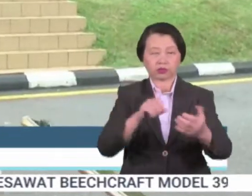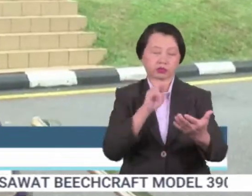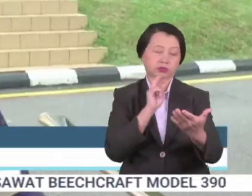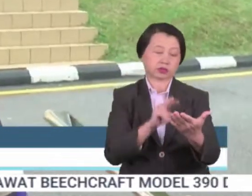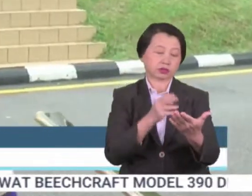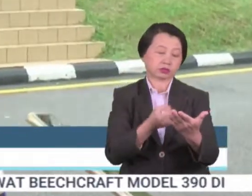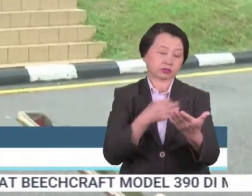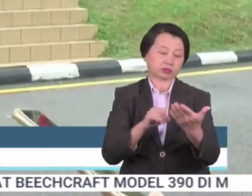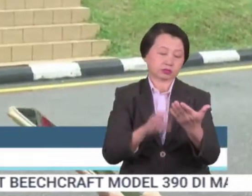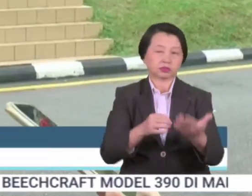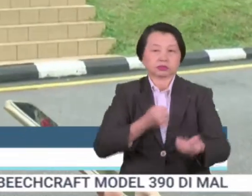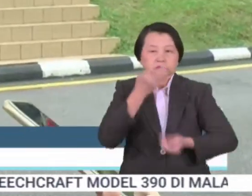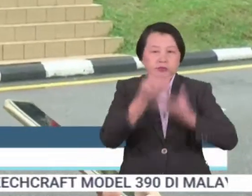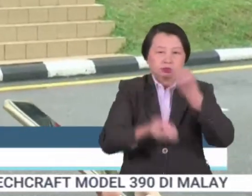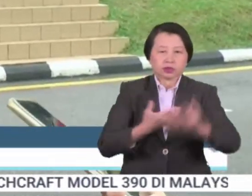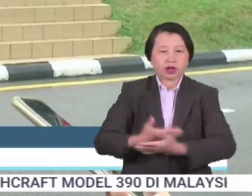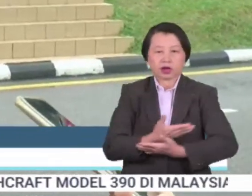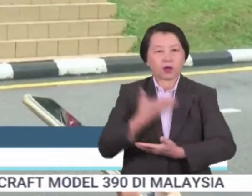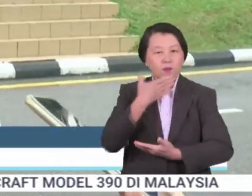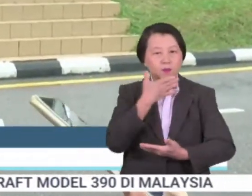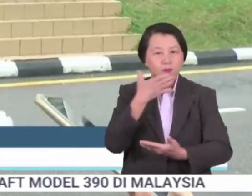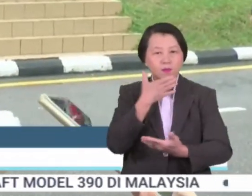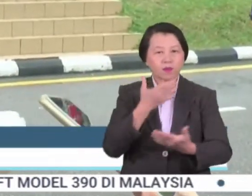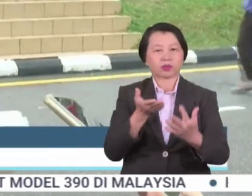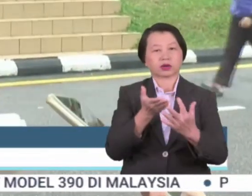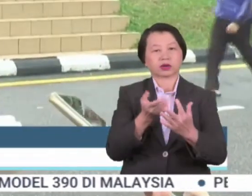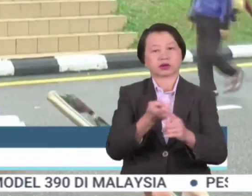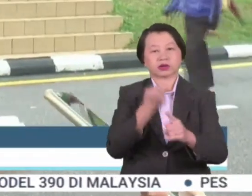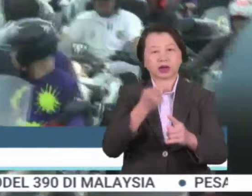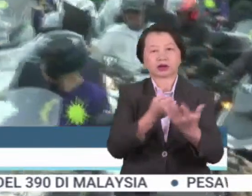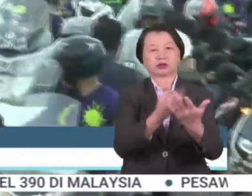tengok -i anakanakusial